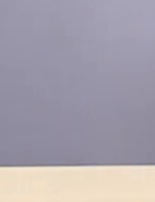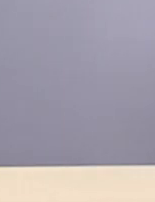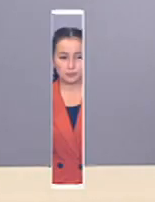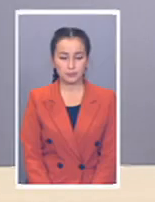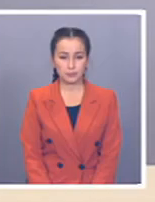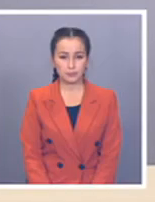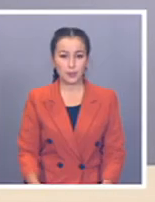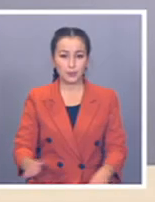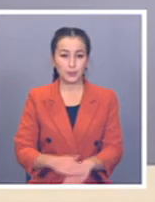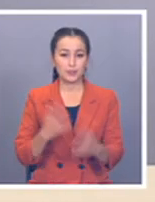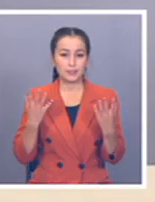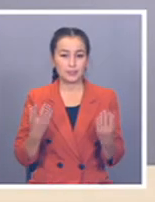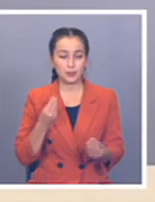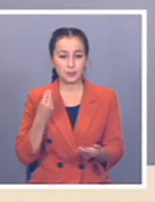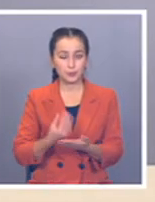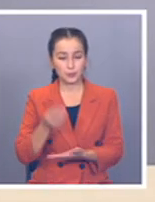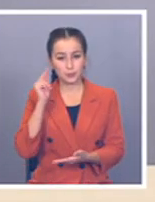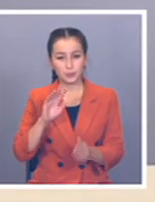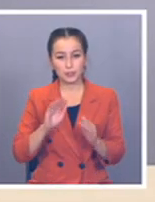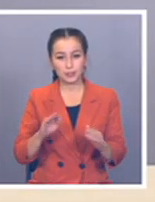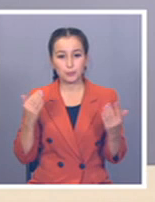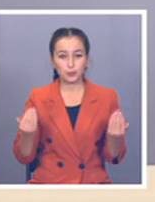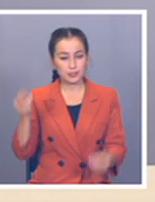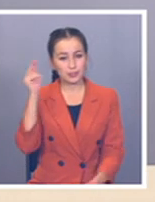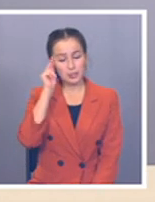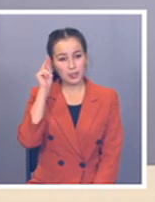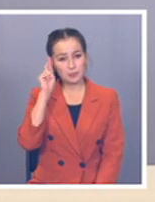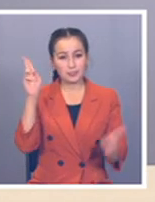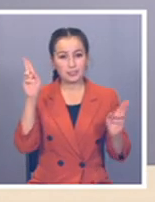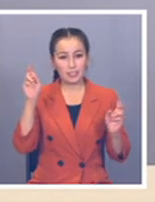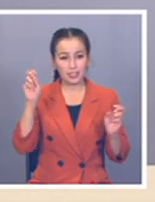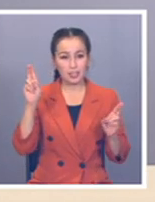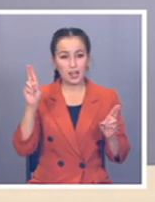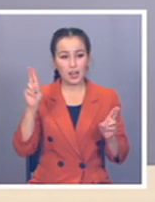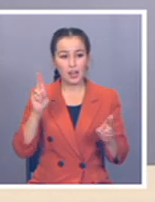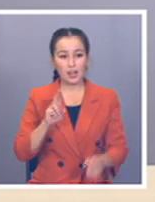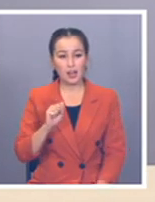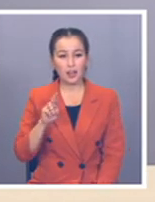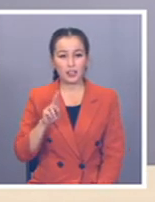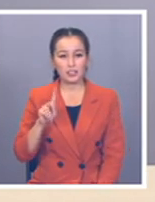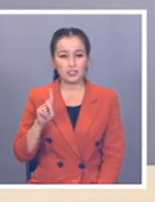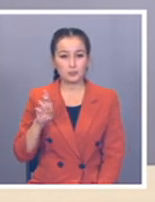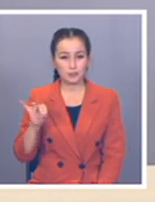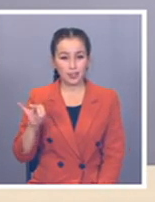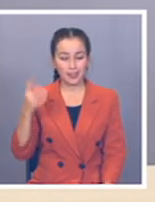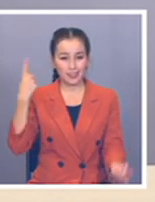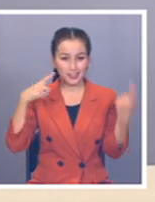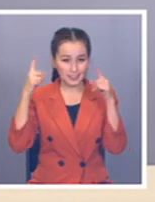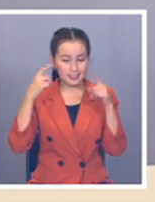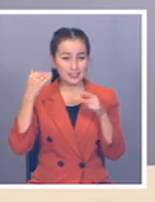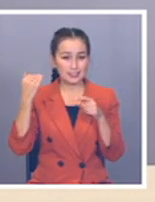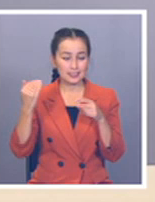Қайырлы күн, құрметті оқушылар. Бүгінгі сабағымыздың тақырыбы Аяз би ертегісі.